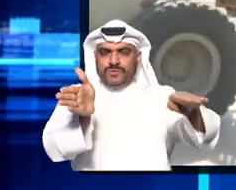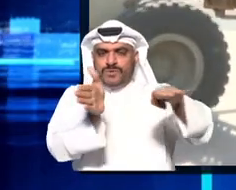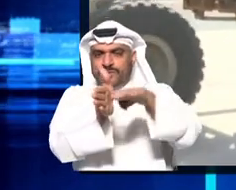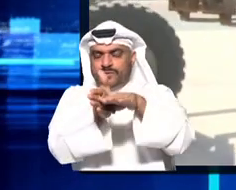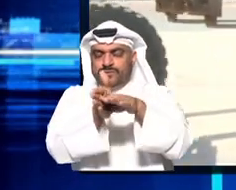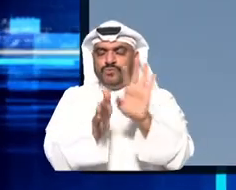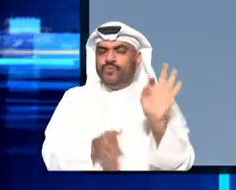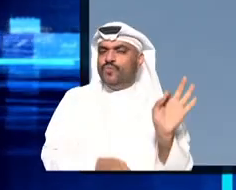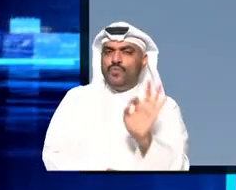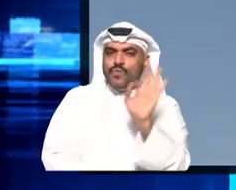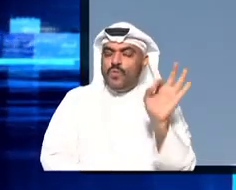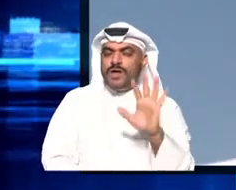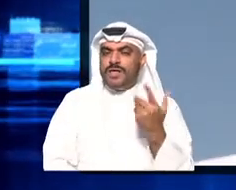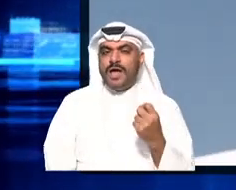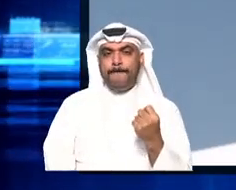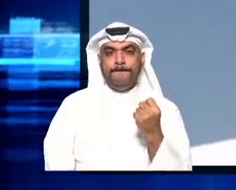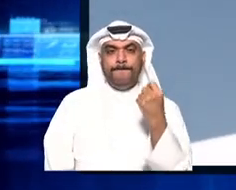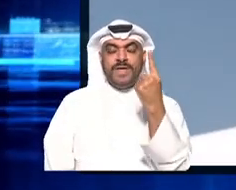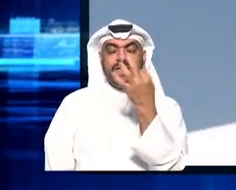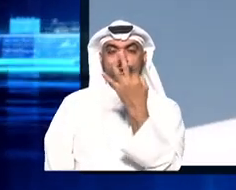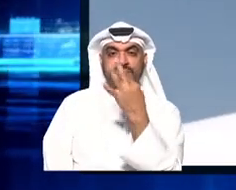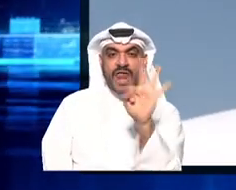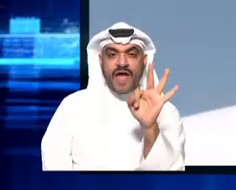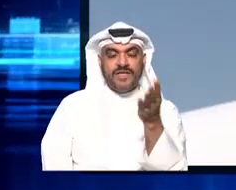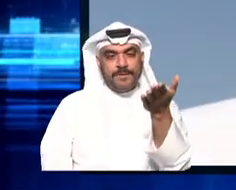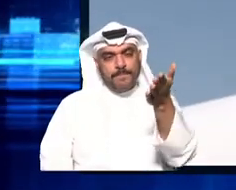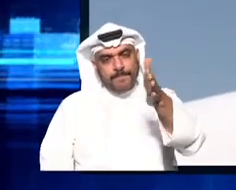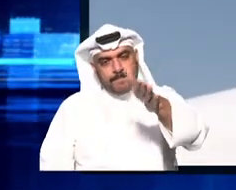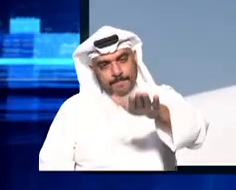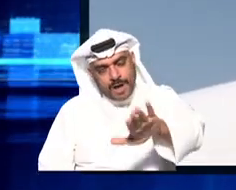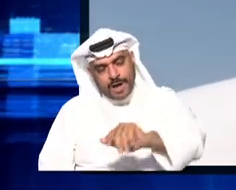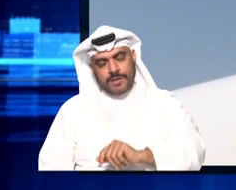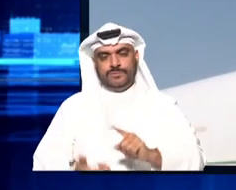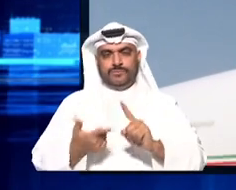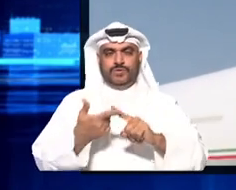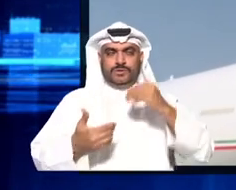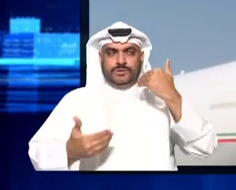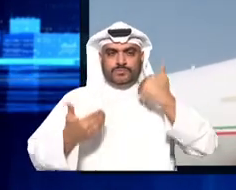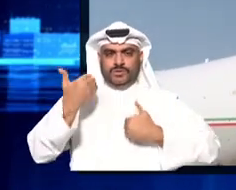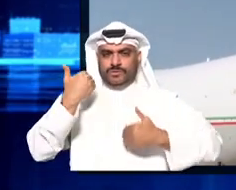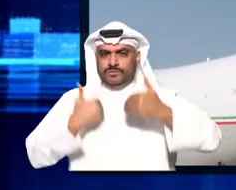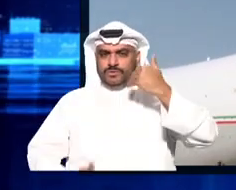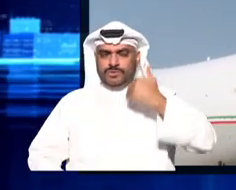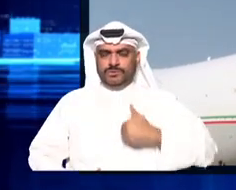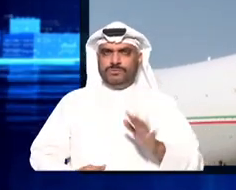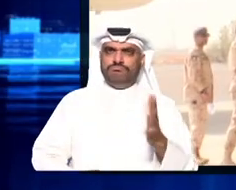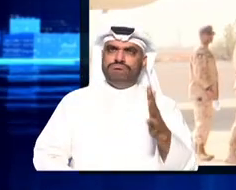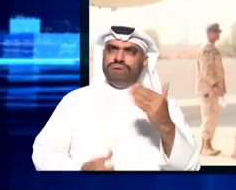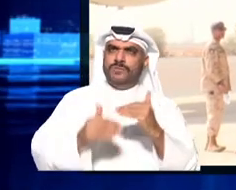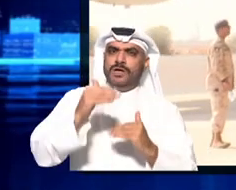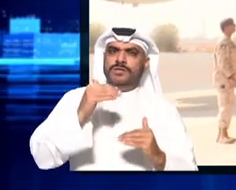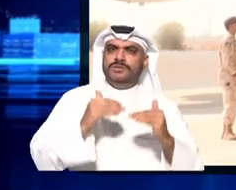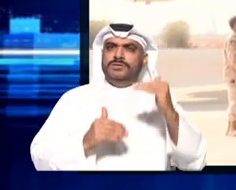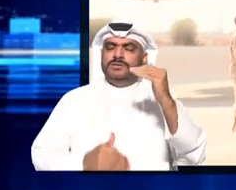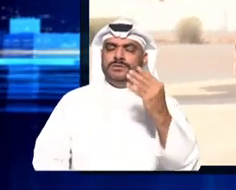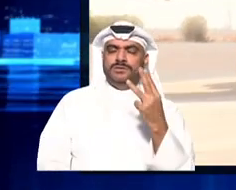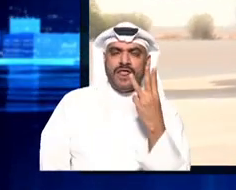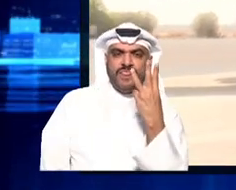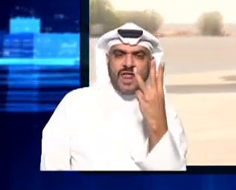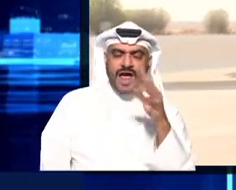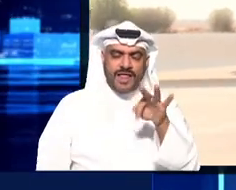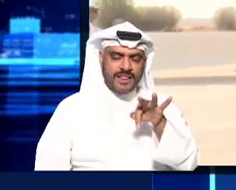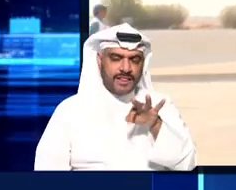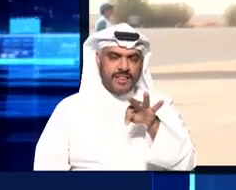عن 130 قتيل وعدد من الجرحى تجاوز 3000